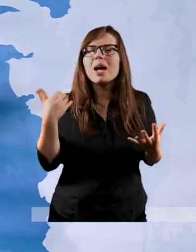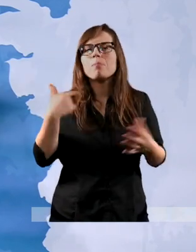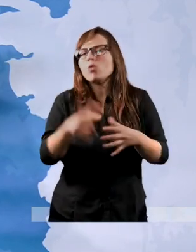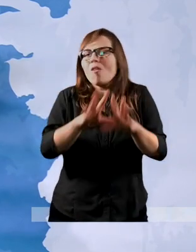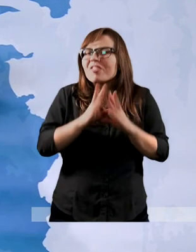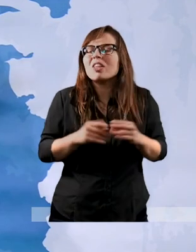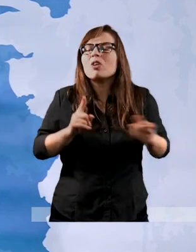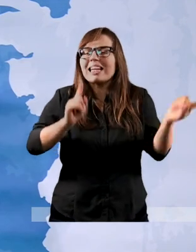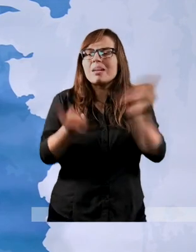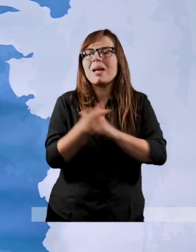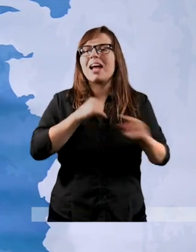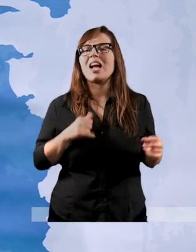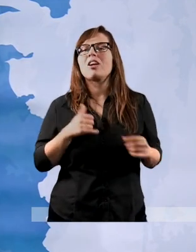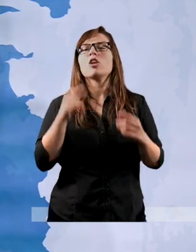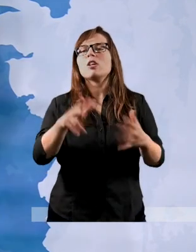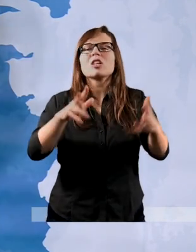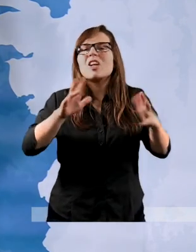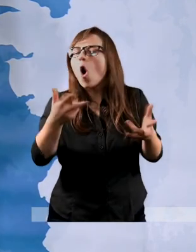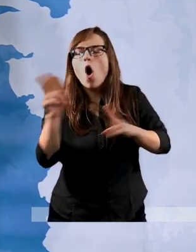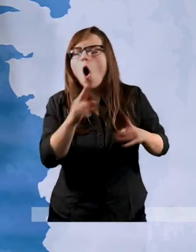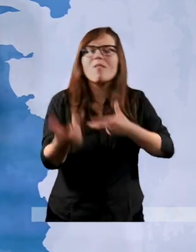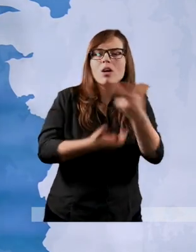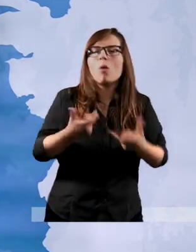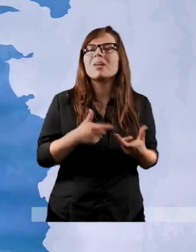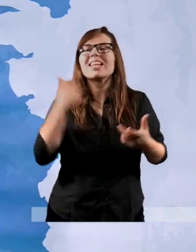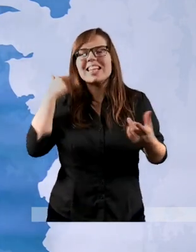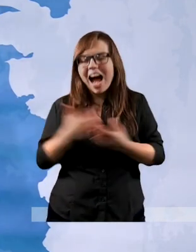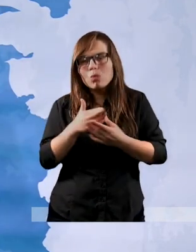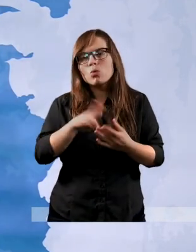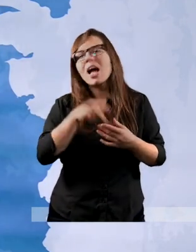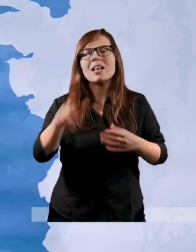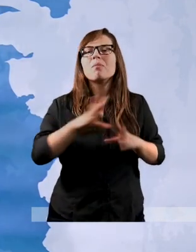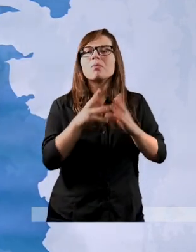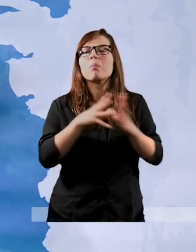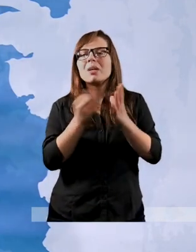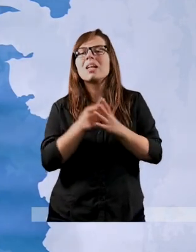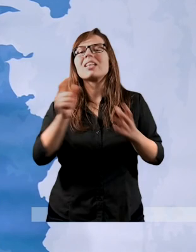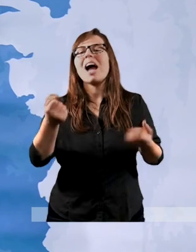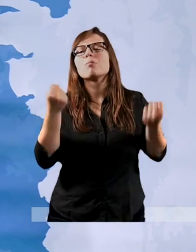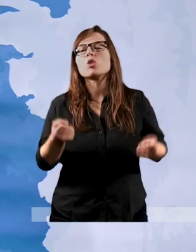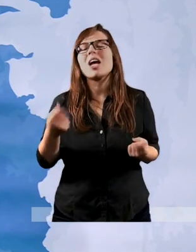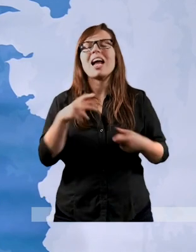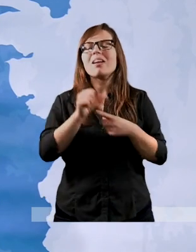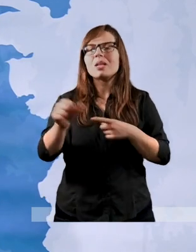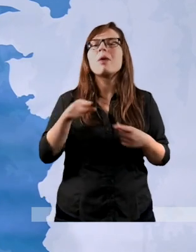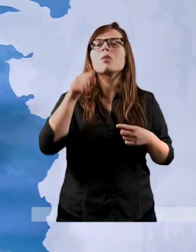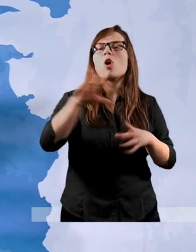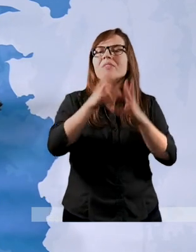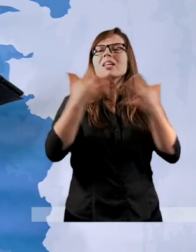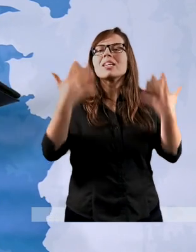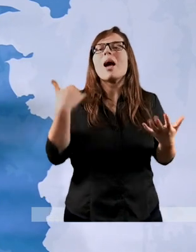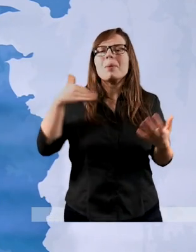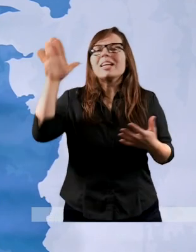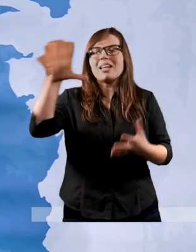wtedy się wszystko zmienia. To wtedy człowiek nie robi czegokolwiek, żeby sobie zasłużyć. Te przykazania już nie są jakimś ciężarem, ale człowiek chce żyć